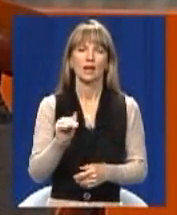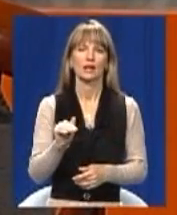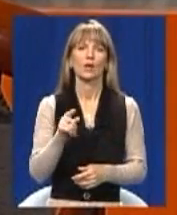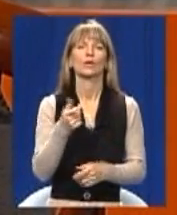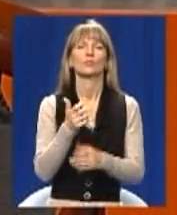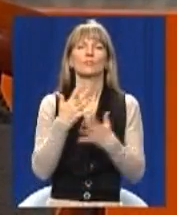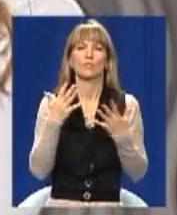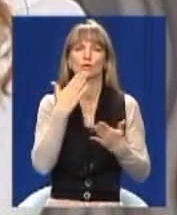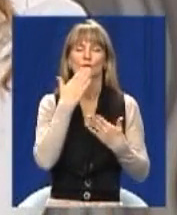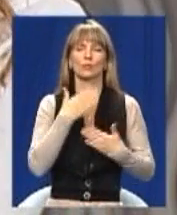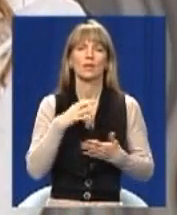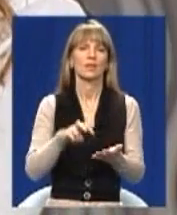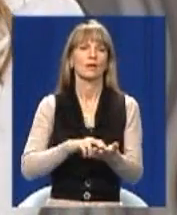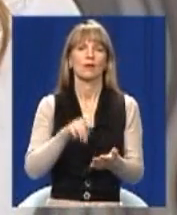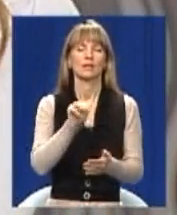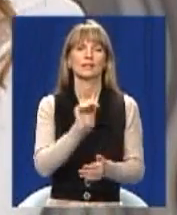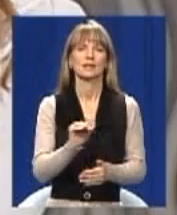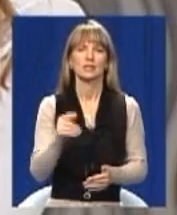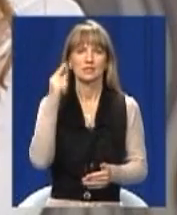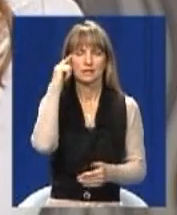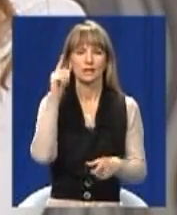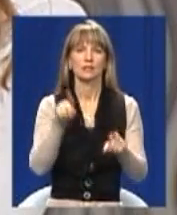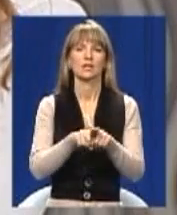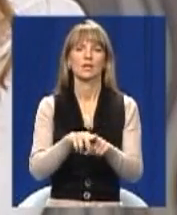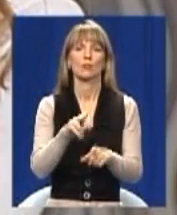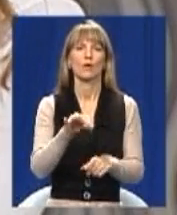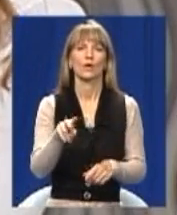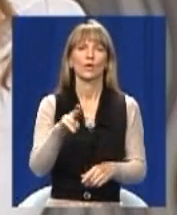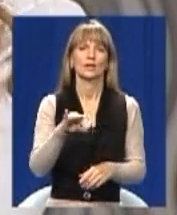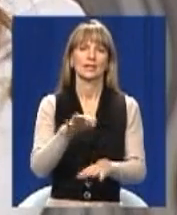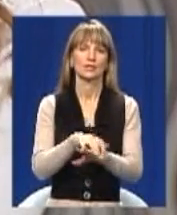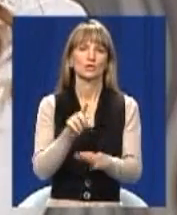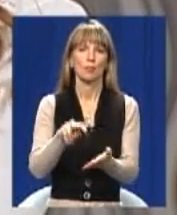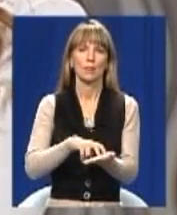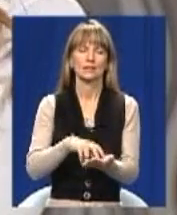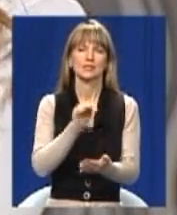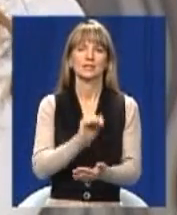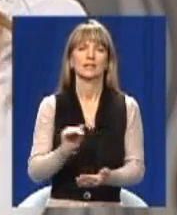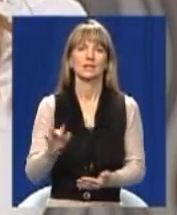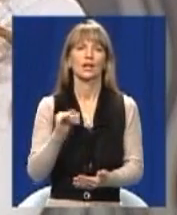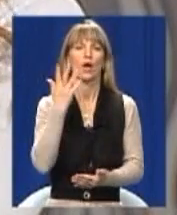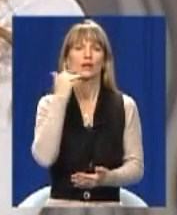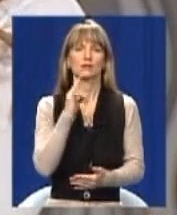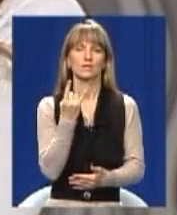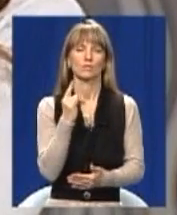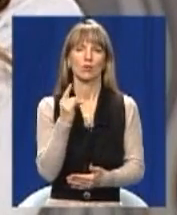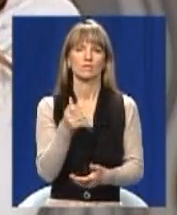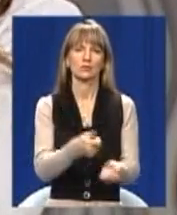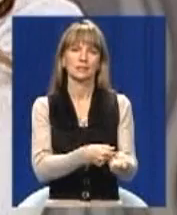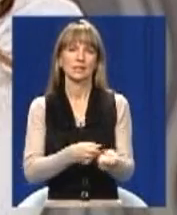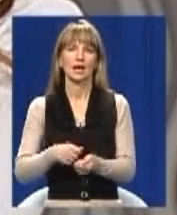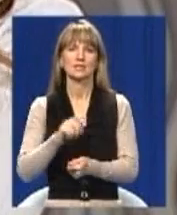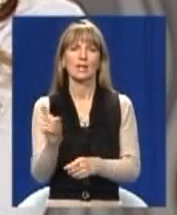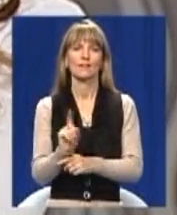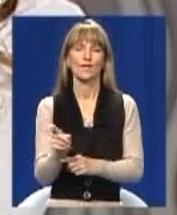їх любить більше. А не бояться вони дітей? Знаю такі породи кицюк, що бояться дітей, і коли дитина там тягає його за